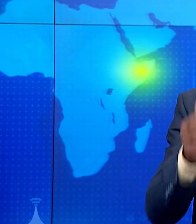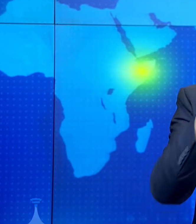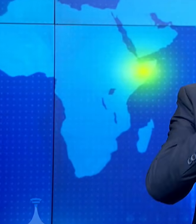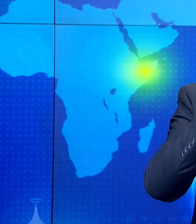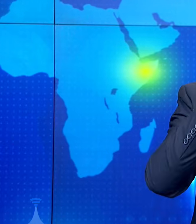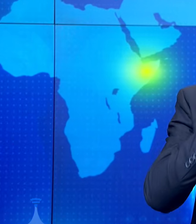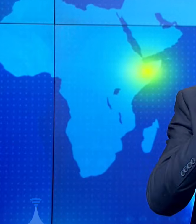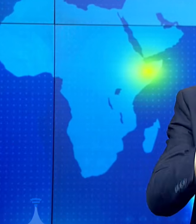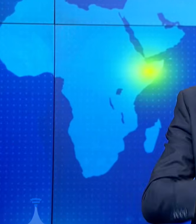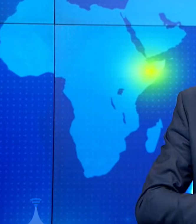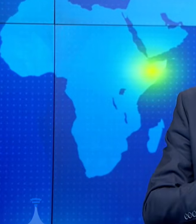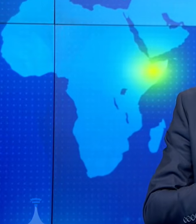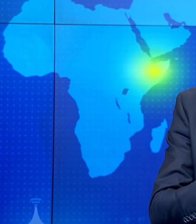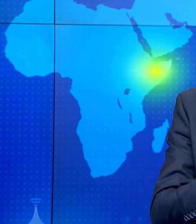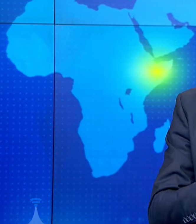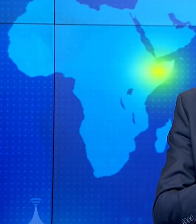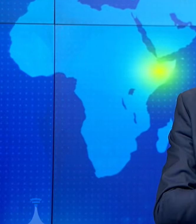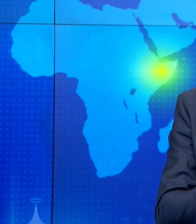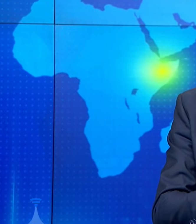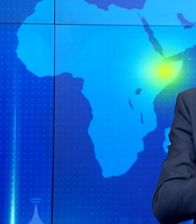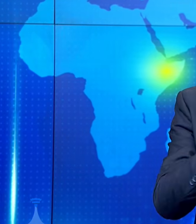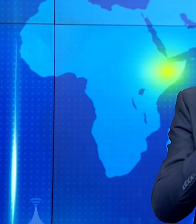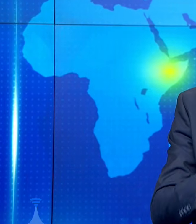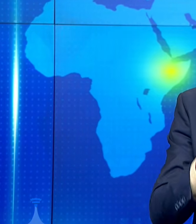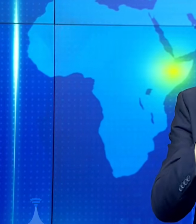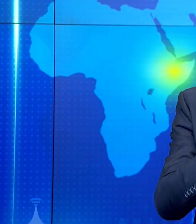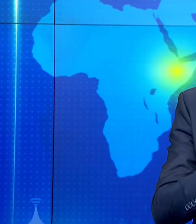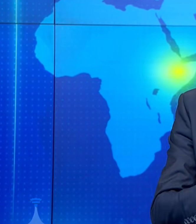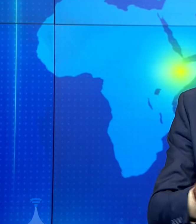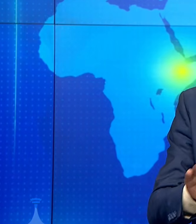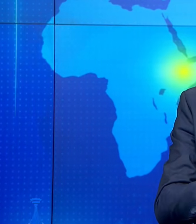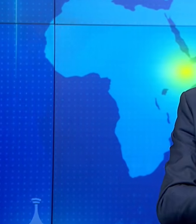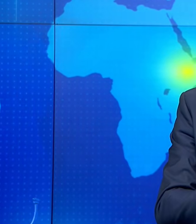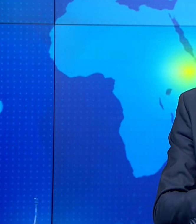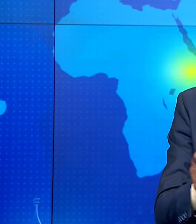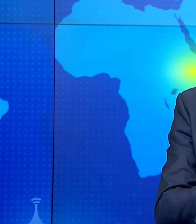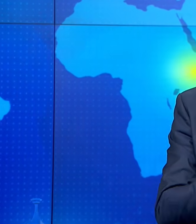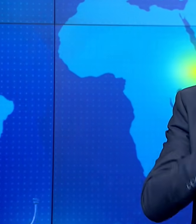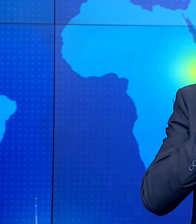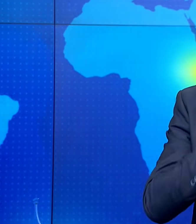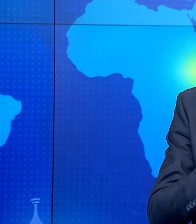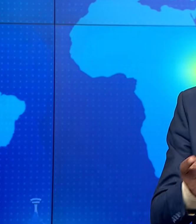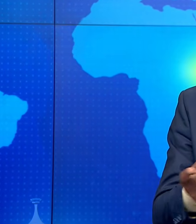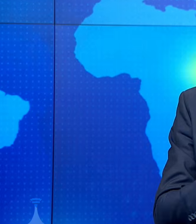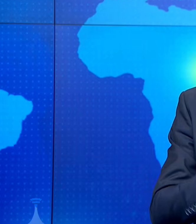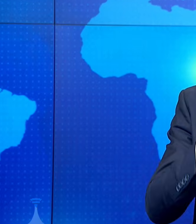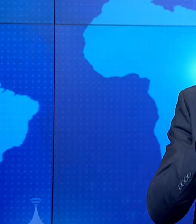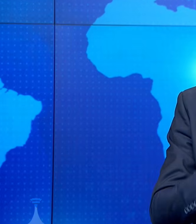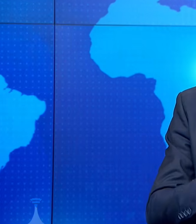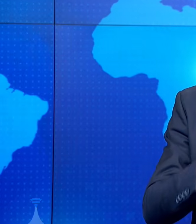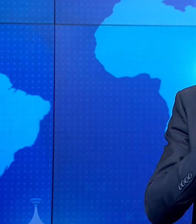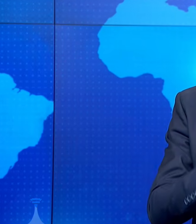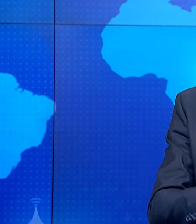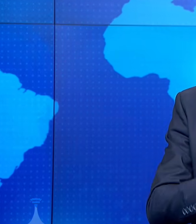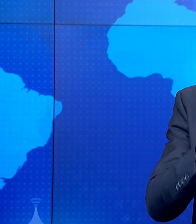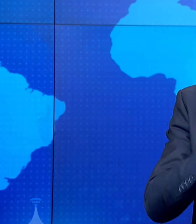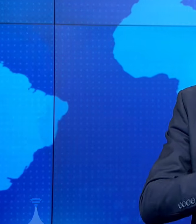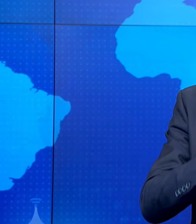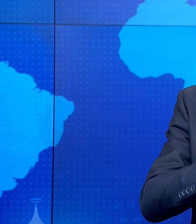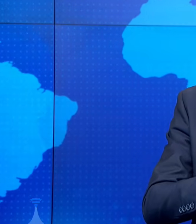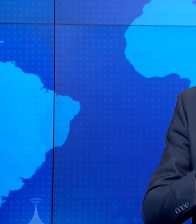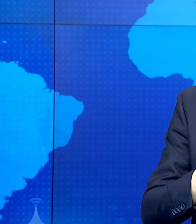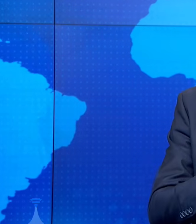በመጨረሻም ኢትዮጵያ የዓለም ንግድ ድርጅት የሚጠይቃቸውን መስፈርቶች በማሟላት የድርጅቱ አባል መሆን የሚያስችላት